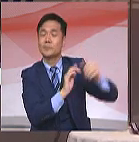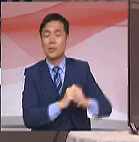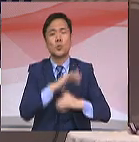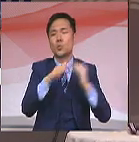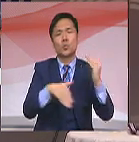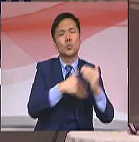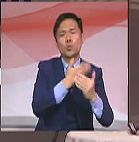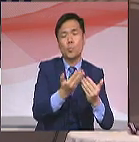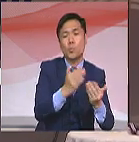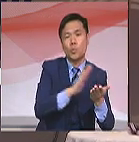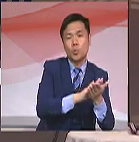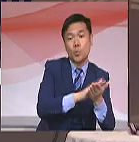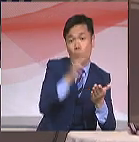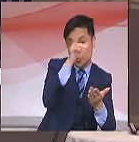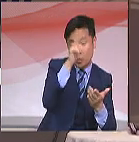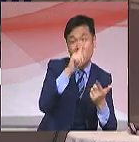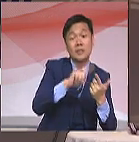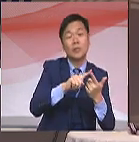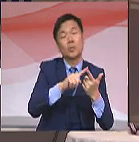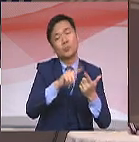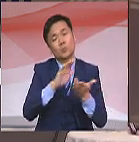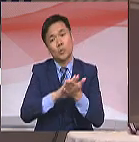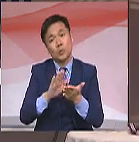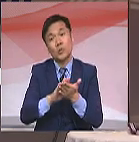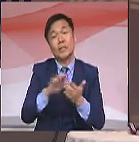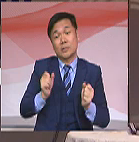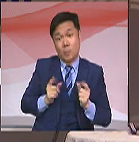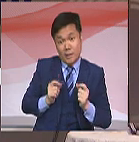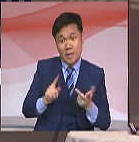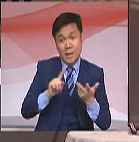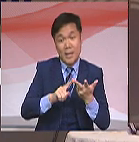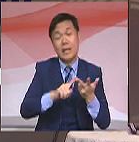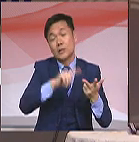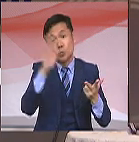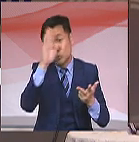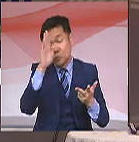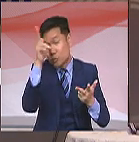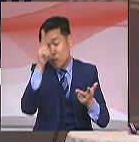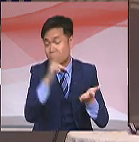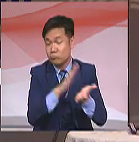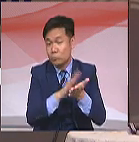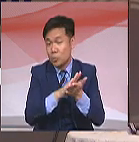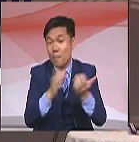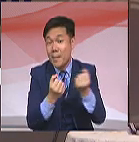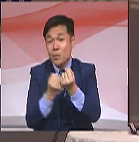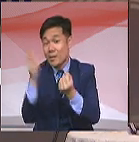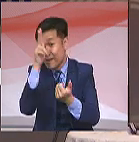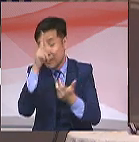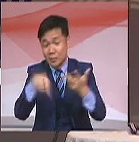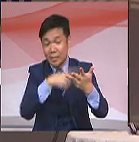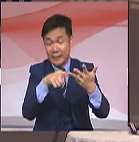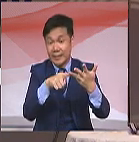sekolah kerajaan, sekolah bantuan kerajaan, sekolah swasta dan mana-mana institusi pendidikan